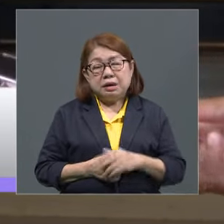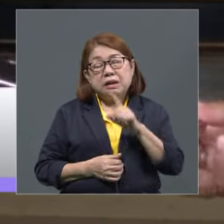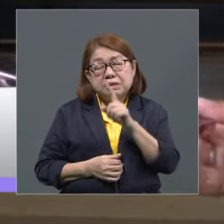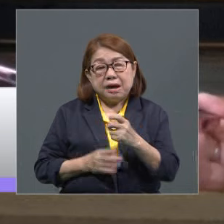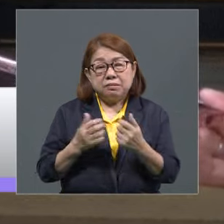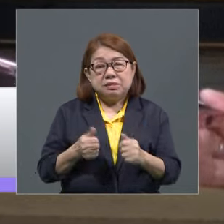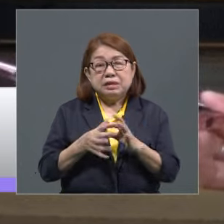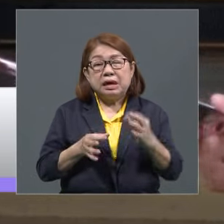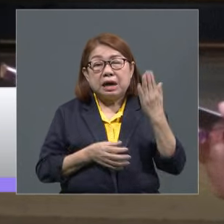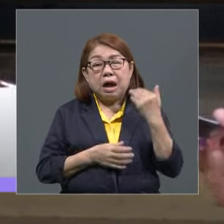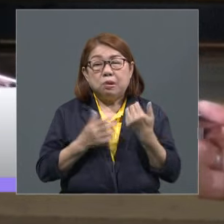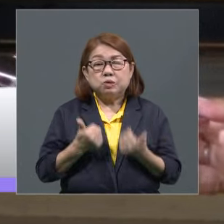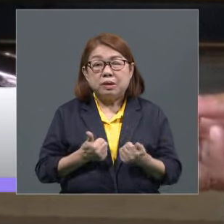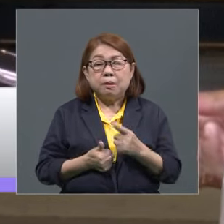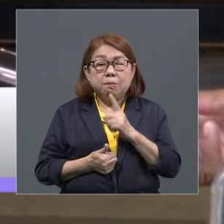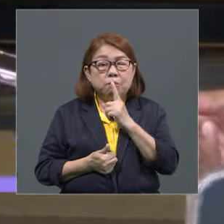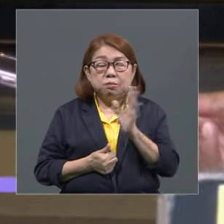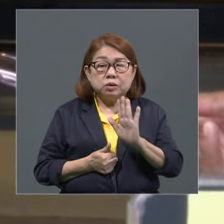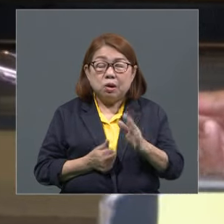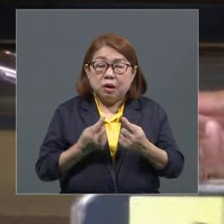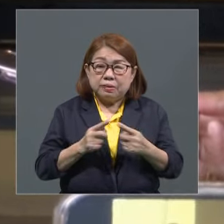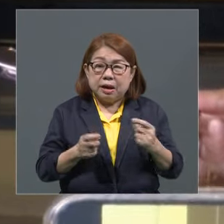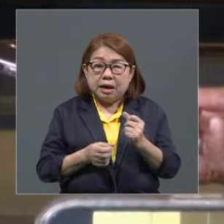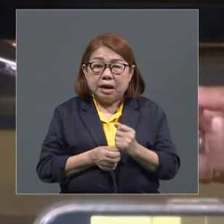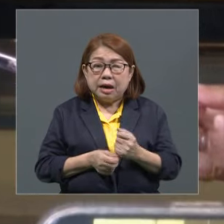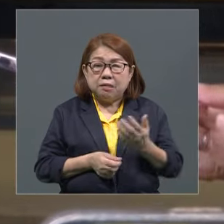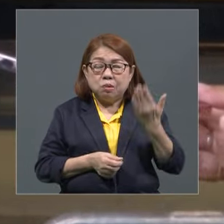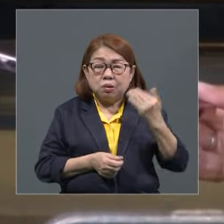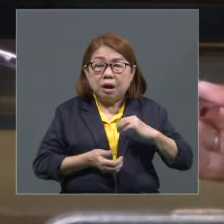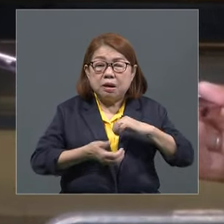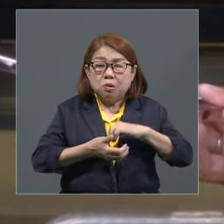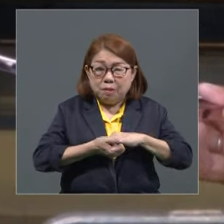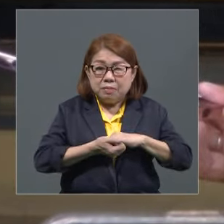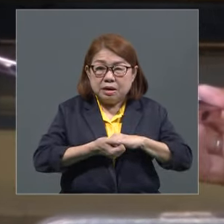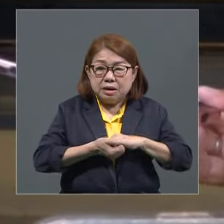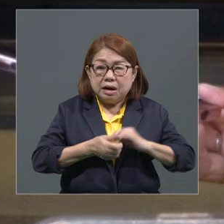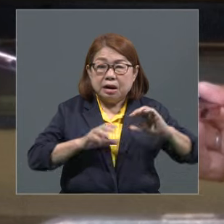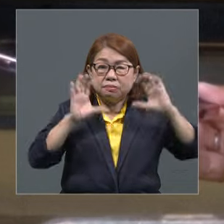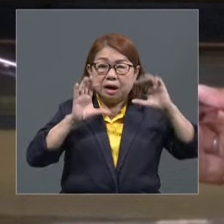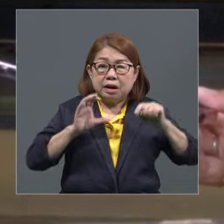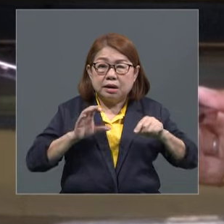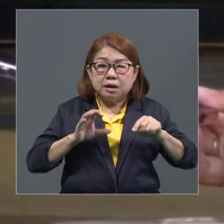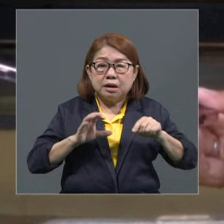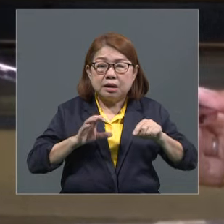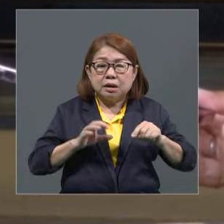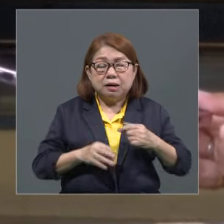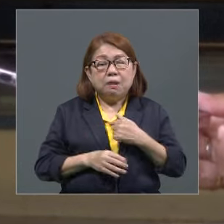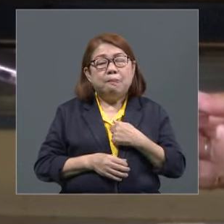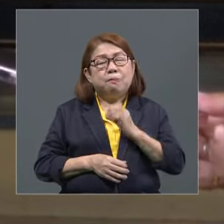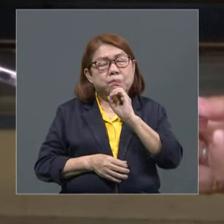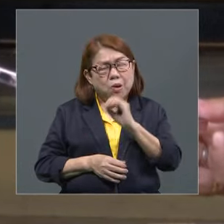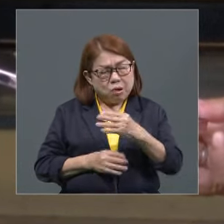เรื่องนั้นในอดีตตอนนี้เราก็จะว่าแต่ที่เราทำจับมือกันกับรัฐบาลวันนี้ใช่ไหมครับท่าน ผมที่บ